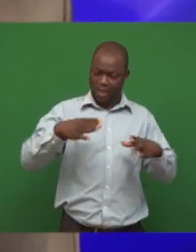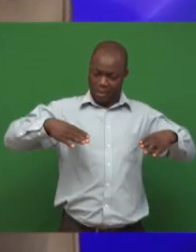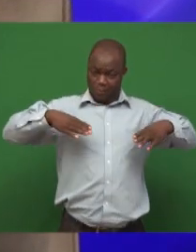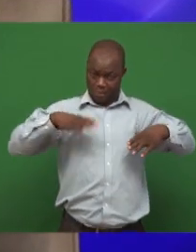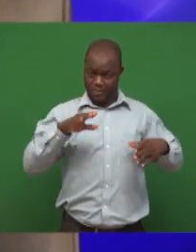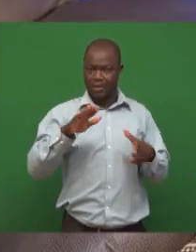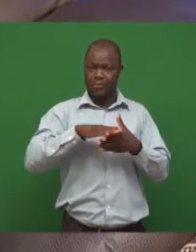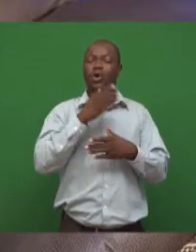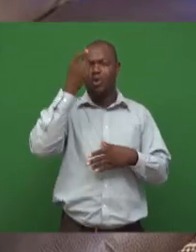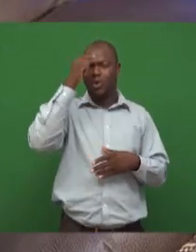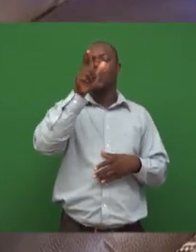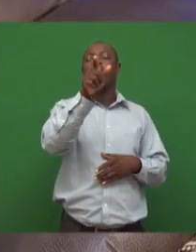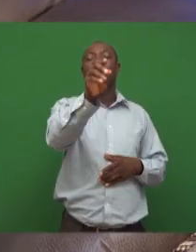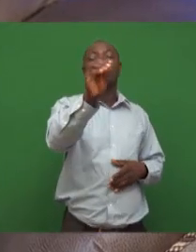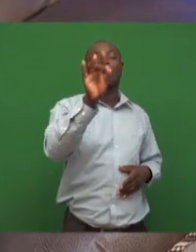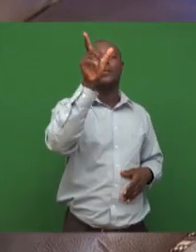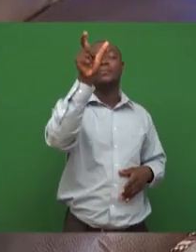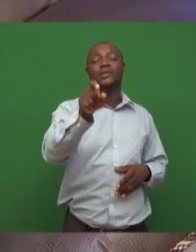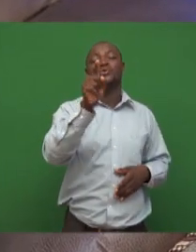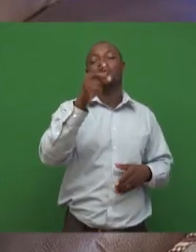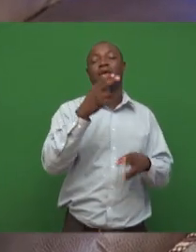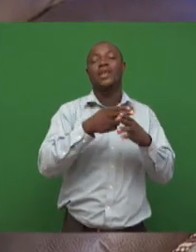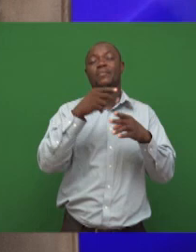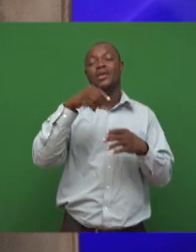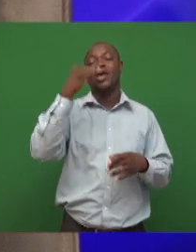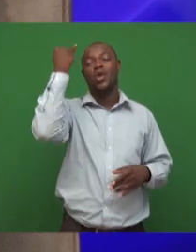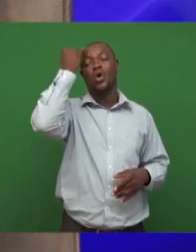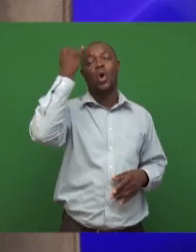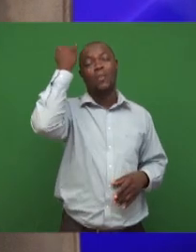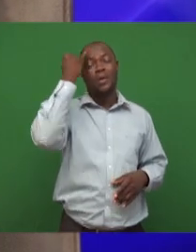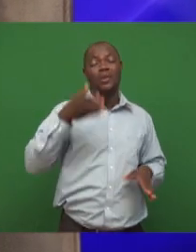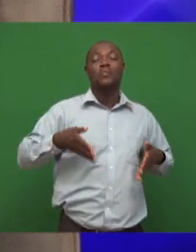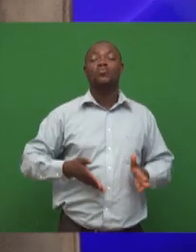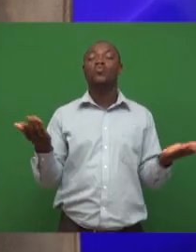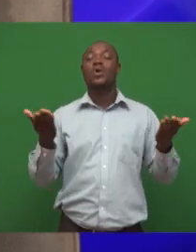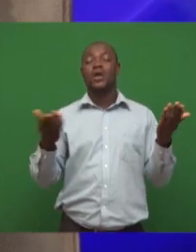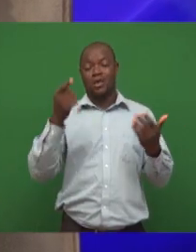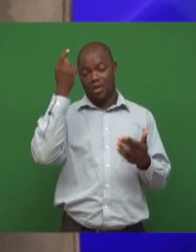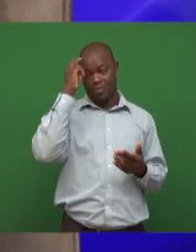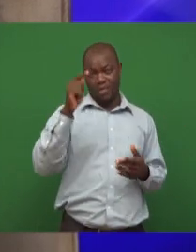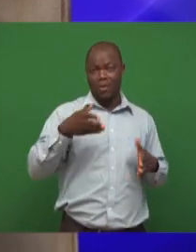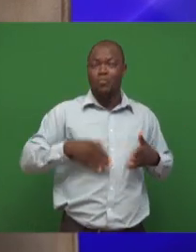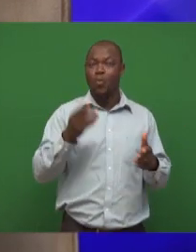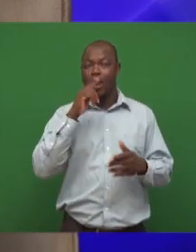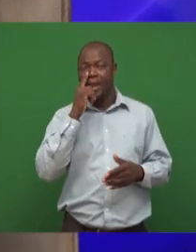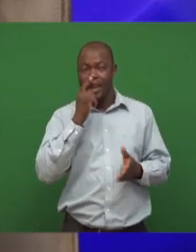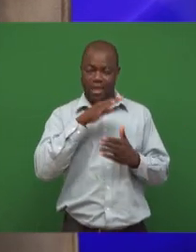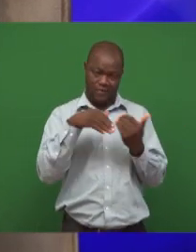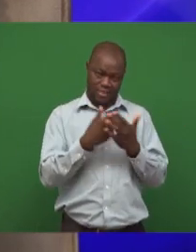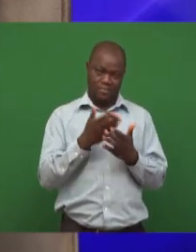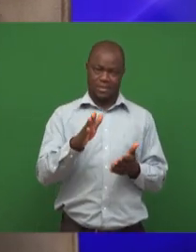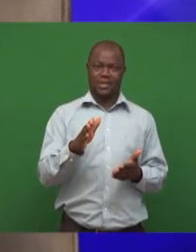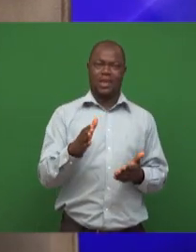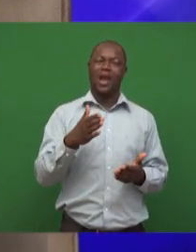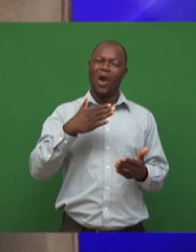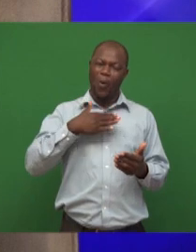identity pachirungu kuti tizivikanwe kuti uyu munhu hamborani, akazvagwa kupi, akazvagwa rini. Tinoda gwaro